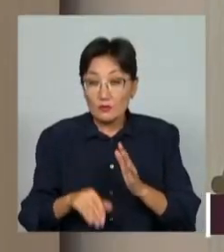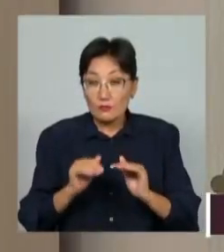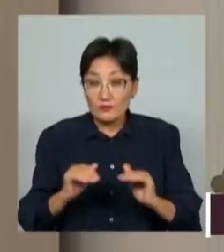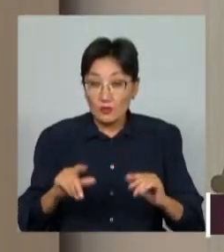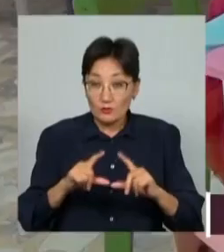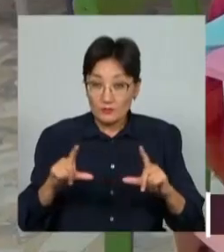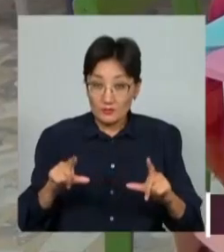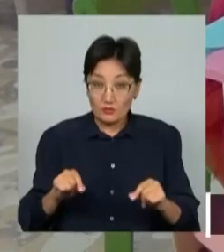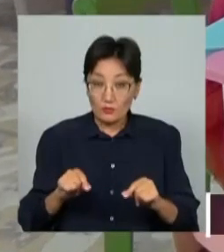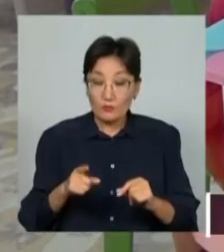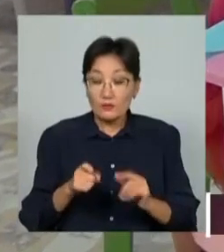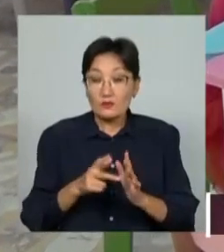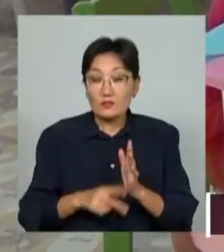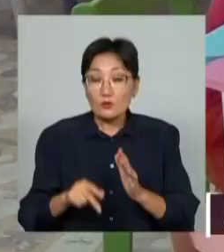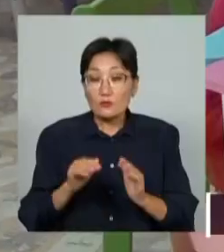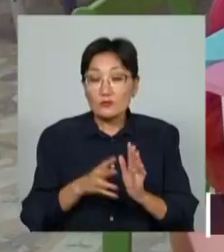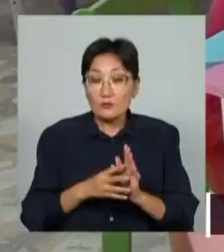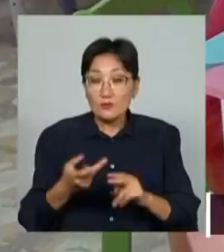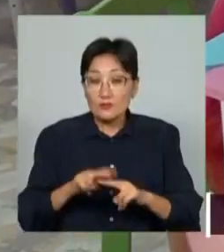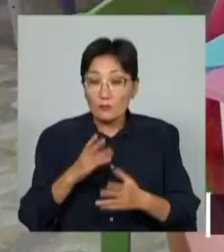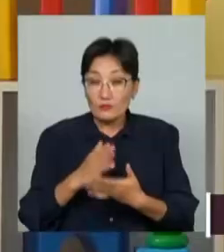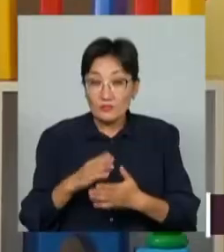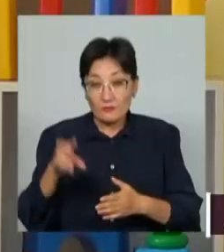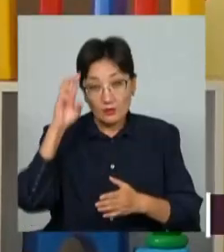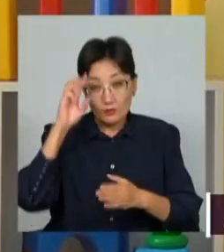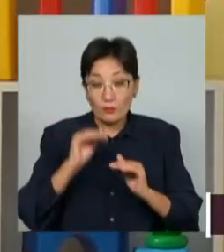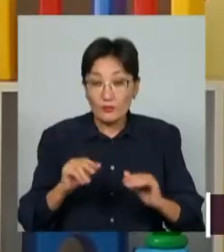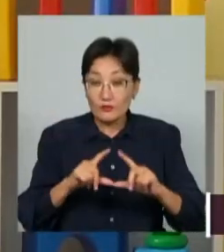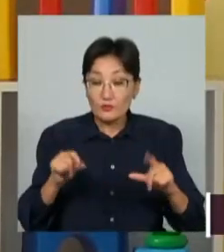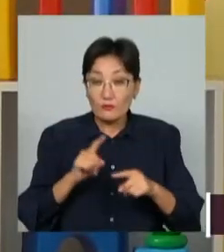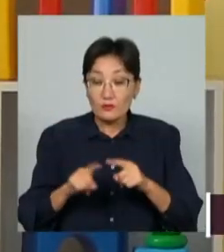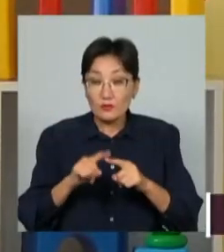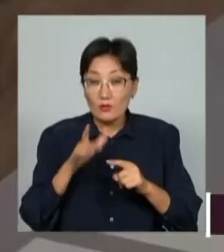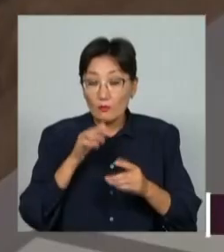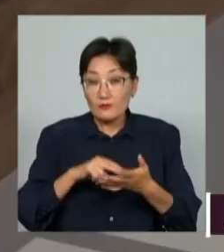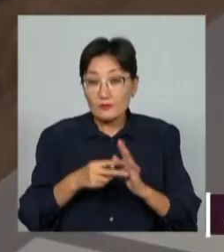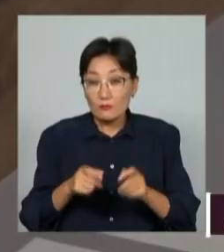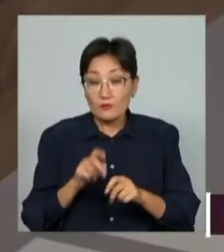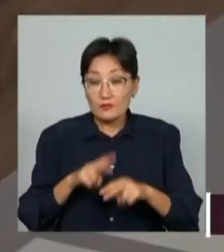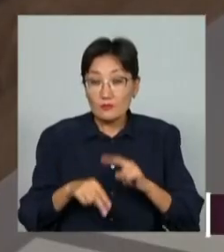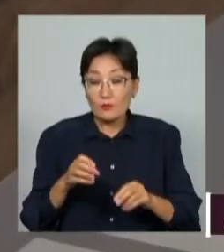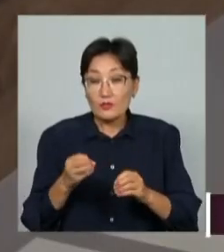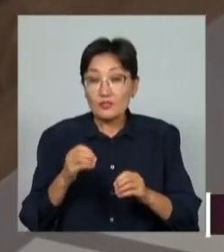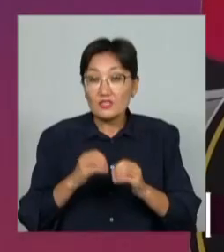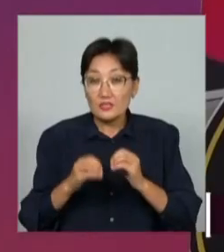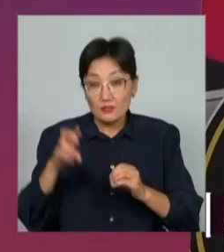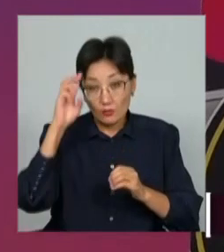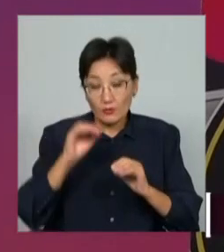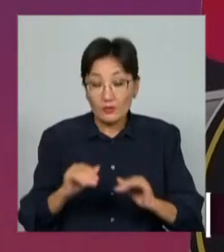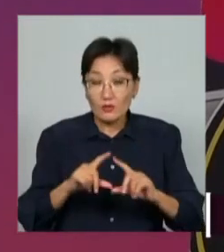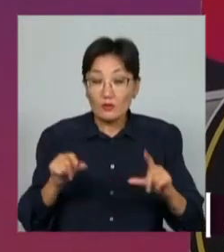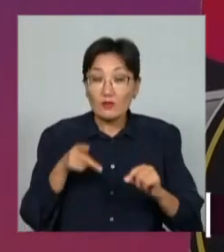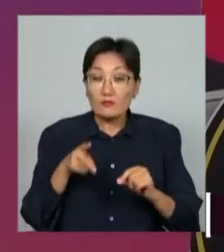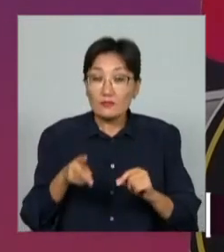дошкольных организаций, 189 из которых являются государственными. В ближайшее время планируется возвести еще 10 государственных садиков